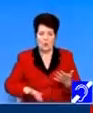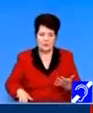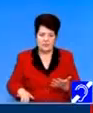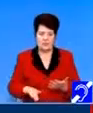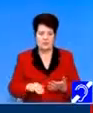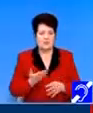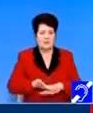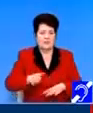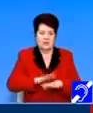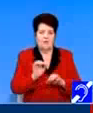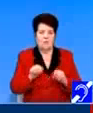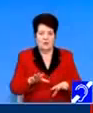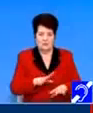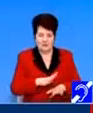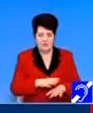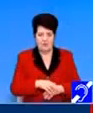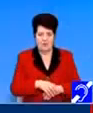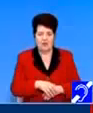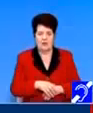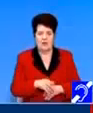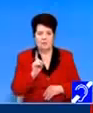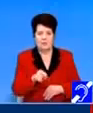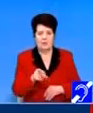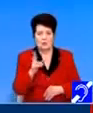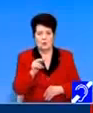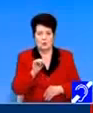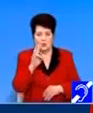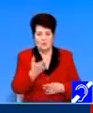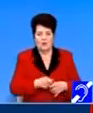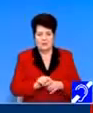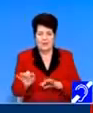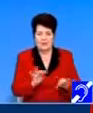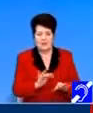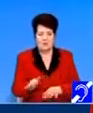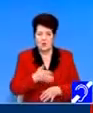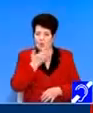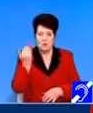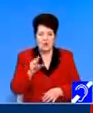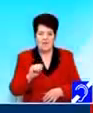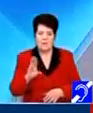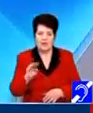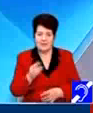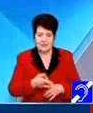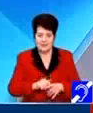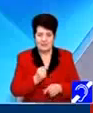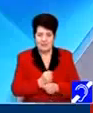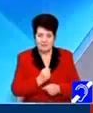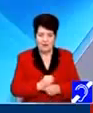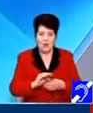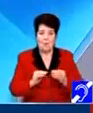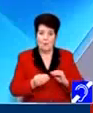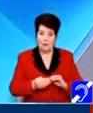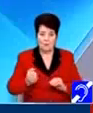de grave care pot surveni pentru domnul Dodon, pentru astfel de acțiuni, pentru că el nu avea mandatul să facă acest lucru. Din păcate,